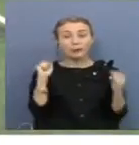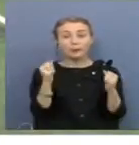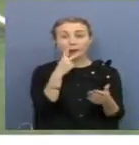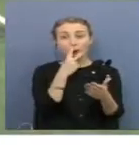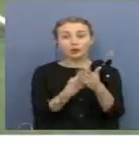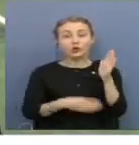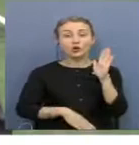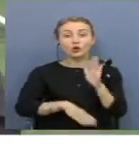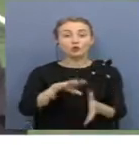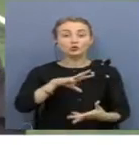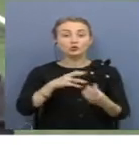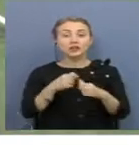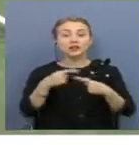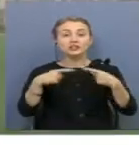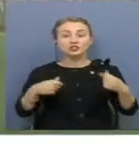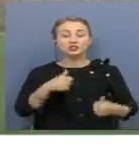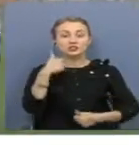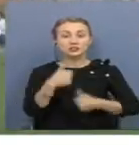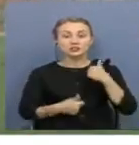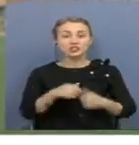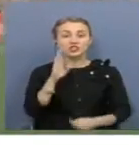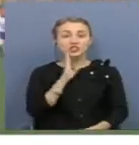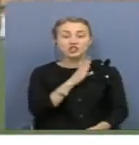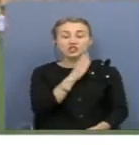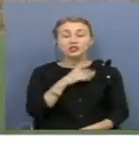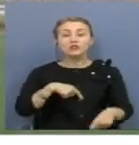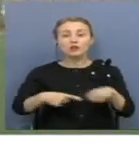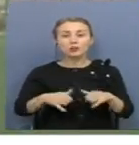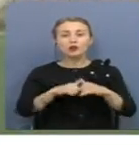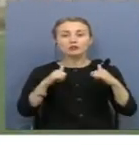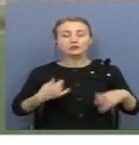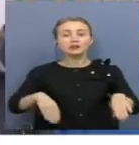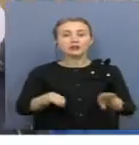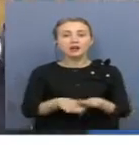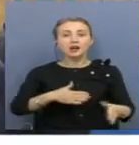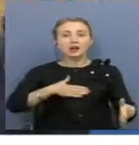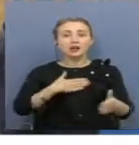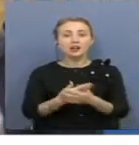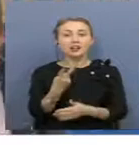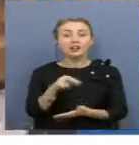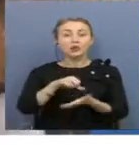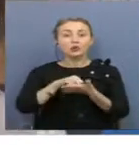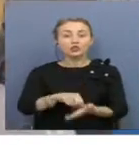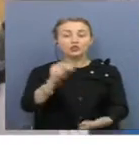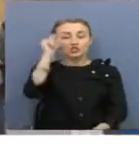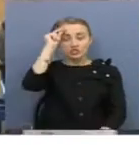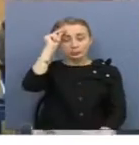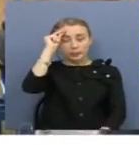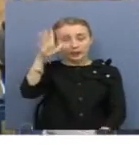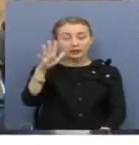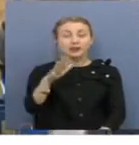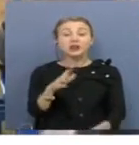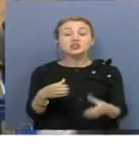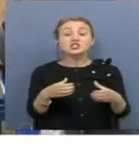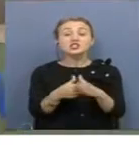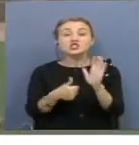Терекова шәкірттерінің жеңісіне сенімді. Чемпионаттың алғашқы күнінен бастап жерлестеріміз Валерия Зингерова мен Валерия Прохорова қарсыластар